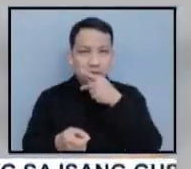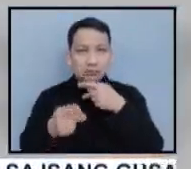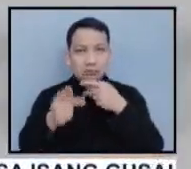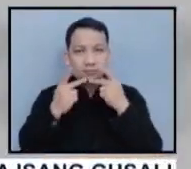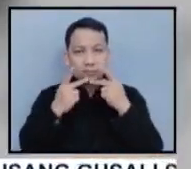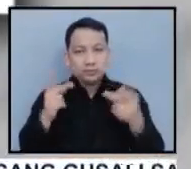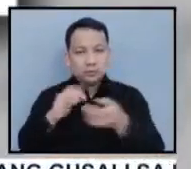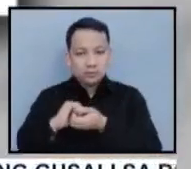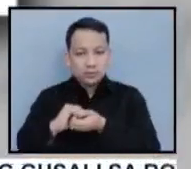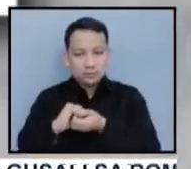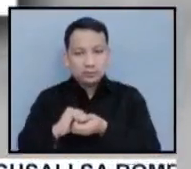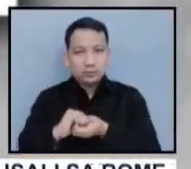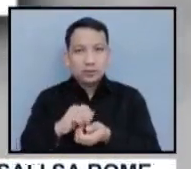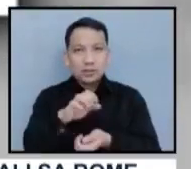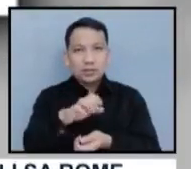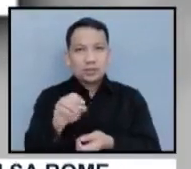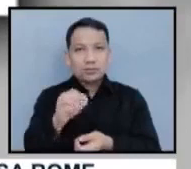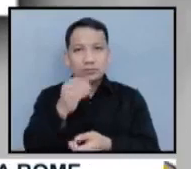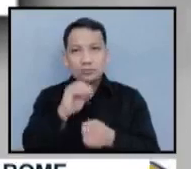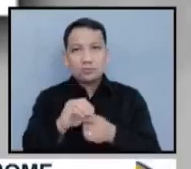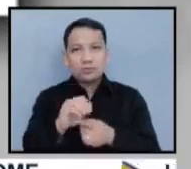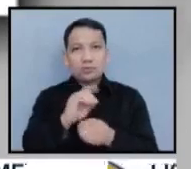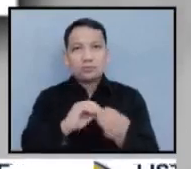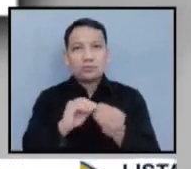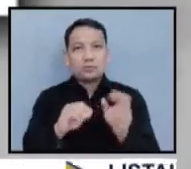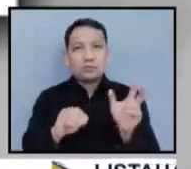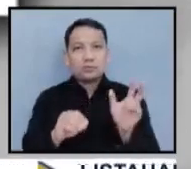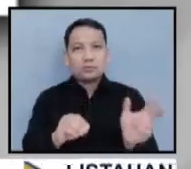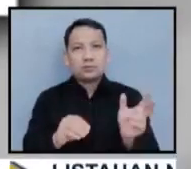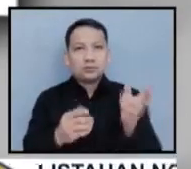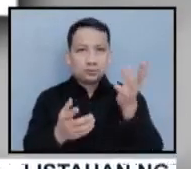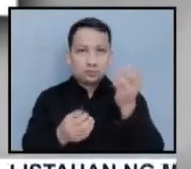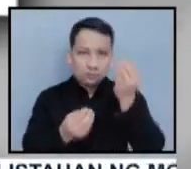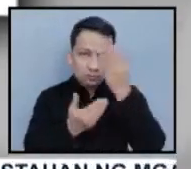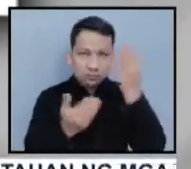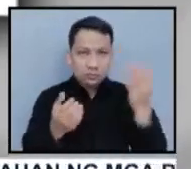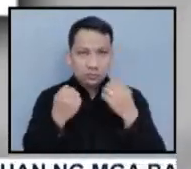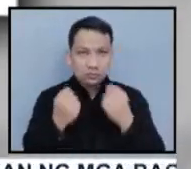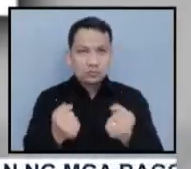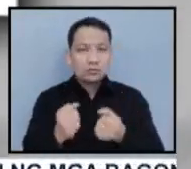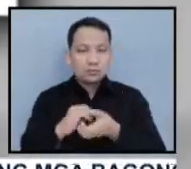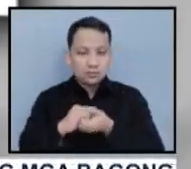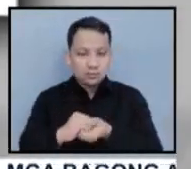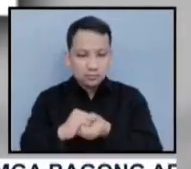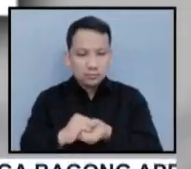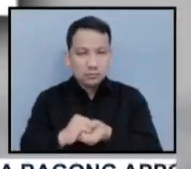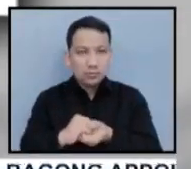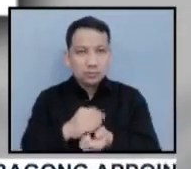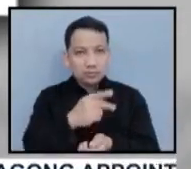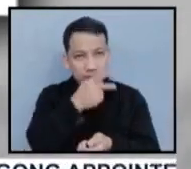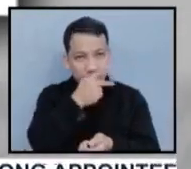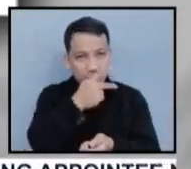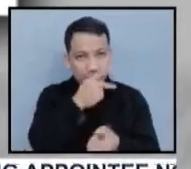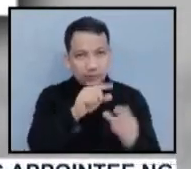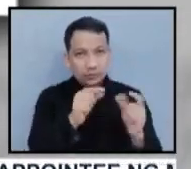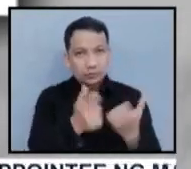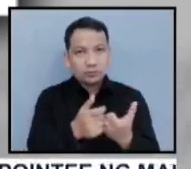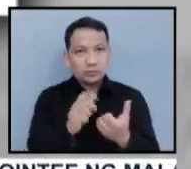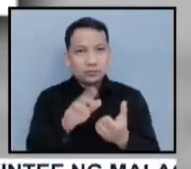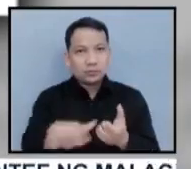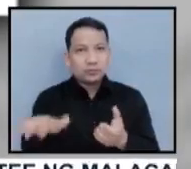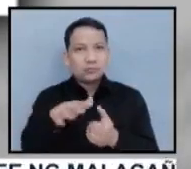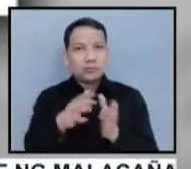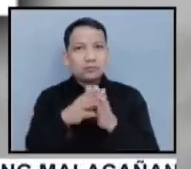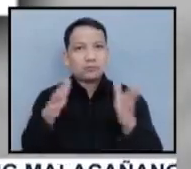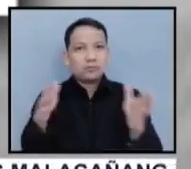ng Executive Order No. 30, gusto ng Pangulo na palakasin ang partisipasyon ng pribadong sektor sa mga malalaking proyekto